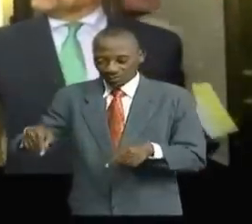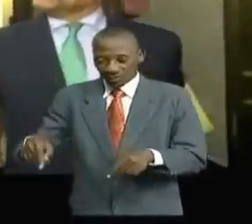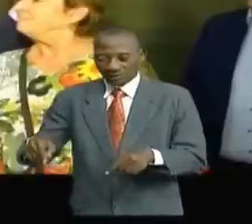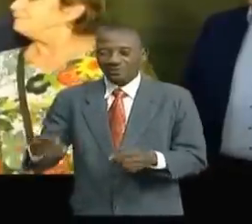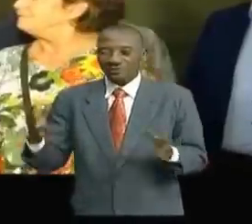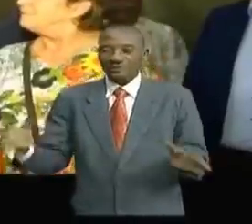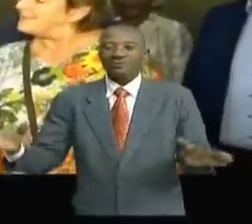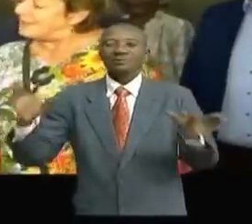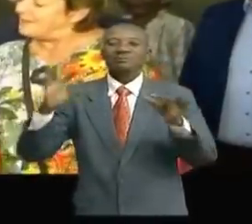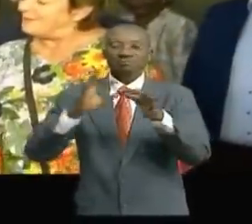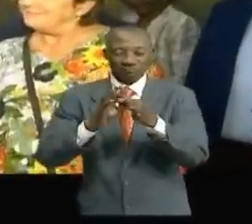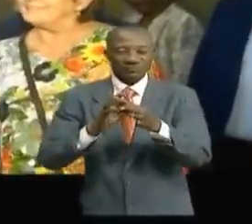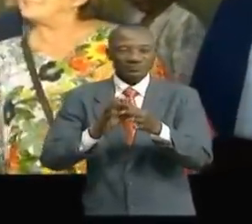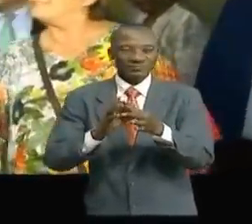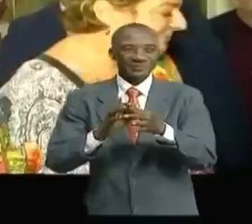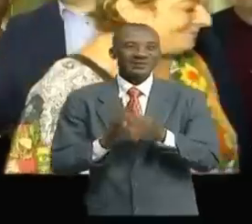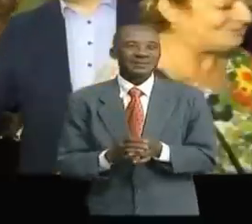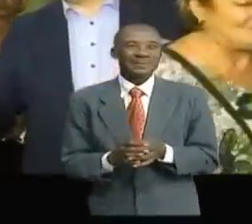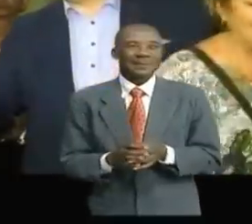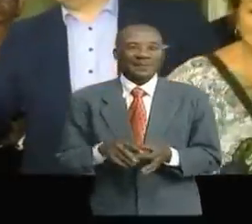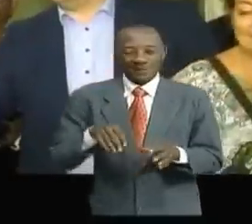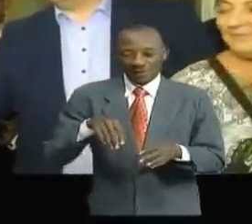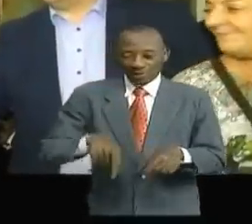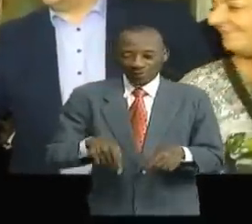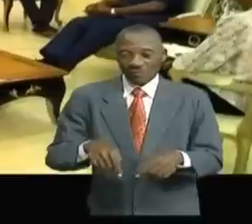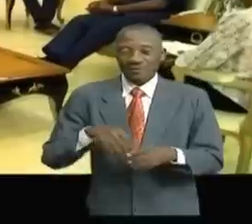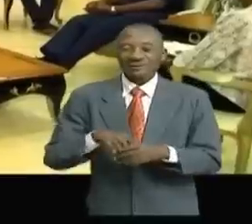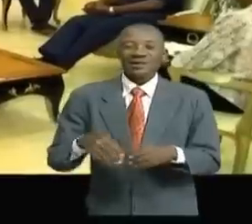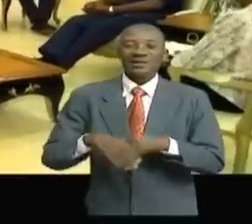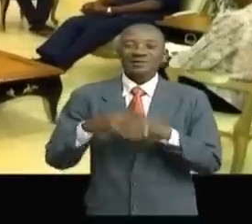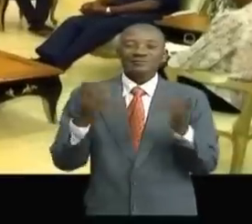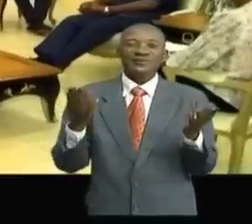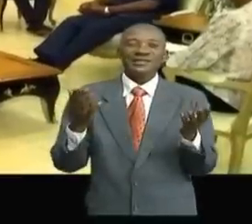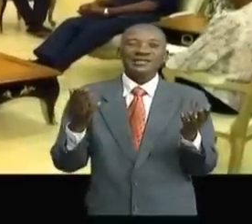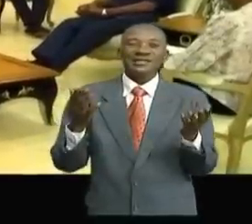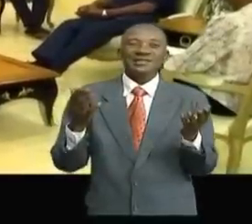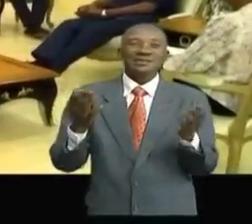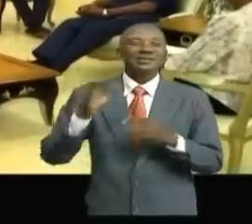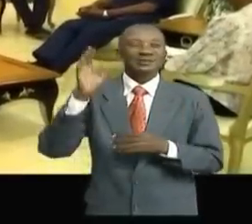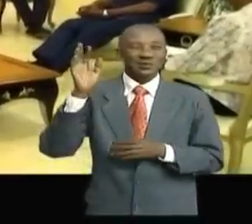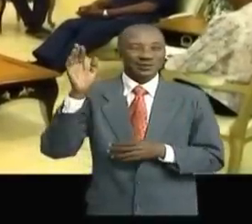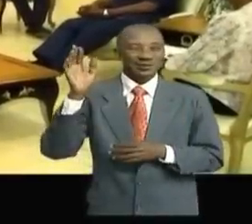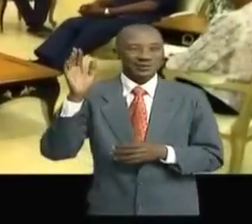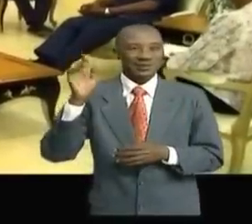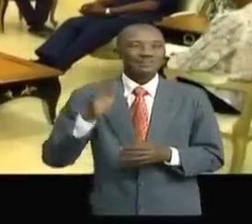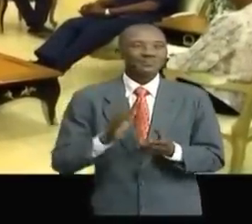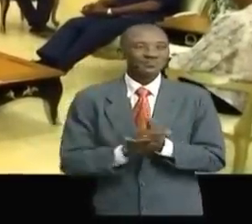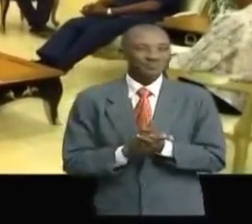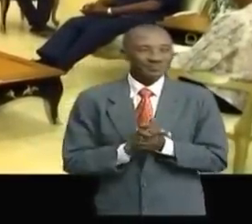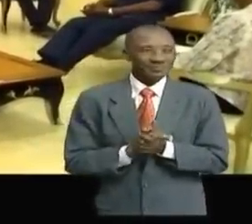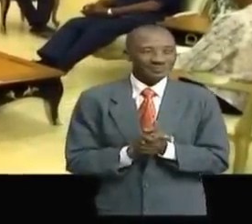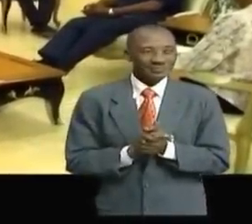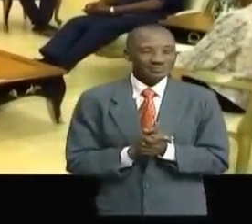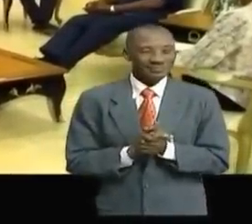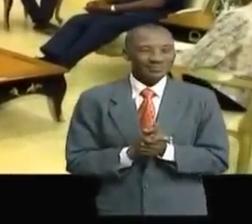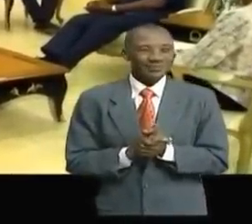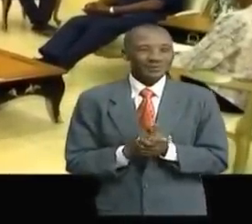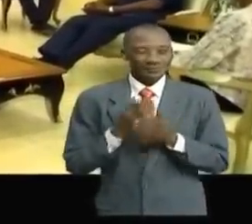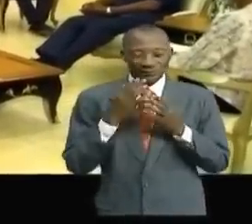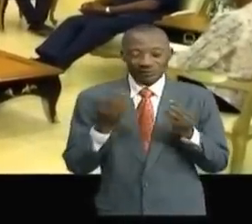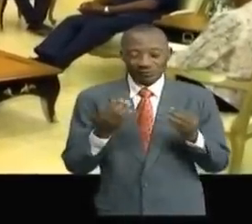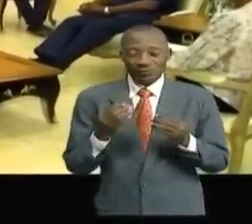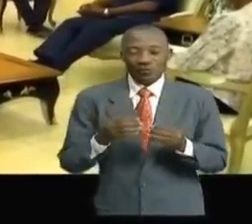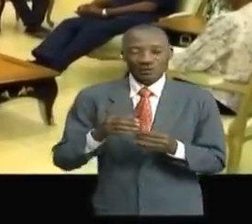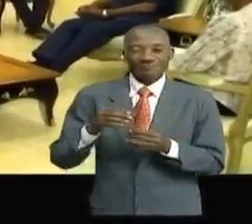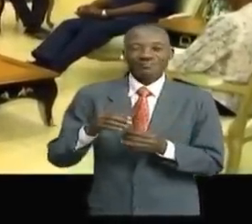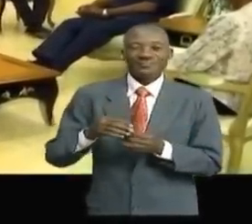le gouverneur de la ville-province Kinshasa, Gentil Ngobila Mbaka, a eu mardi 10 janvier 2023 à l'hôtel des villes de Kinshasa